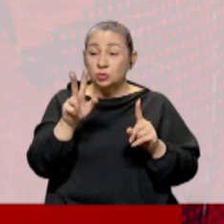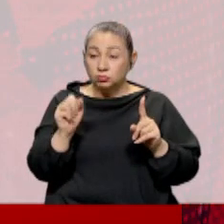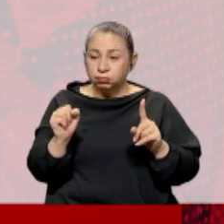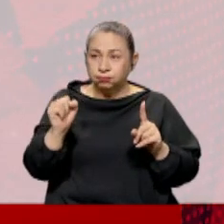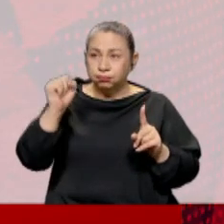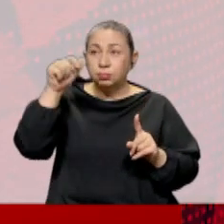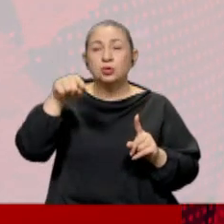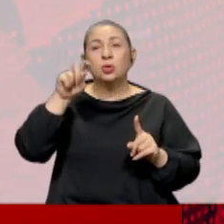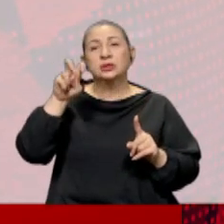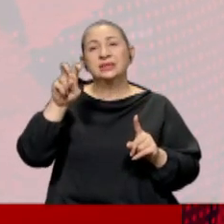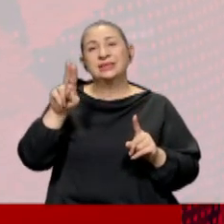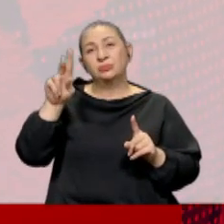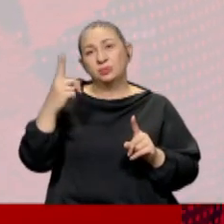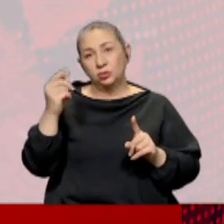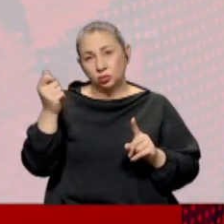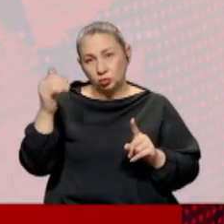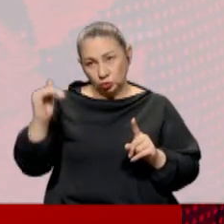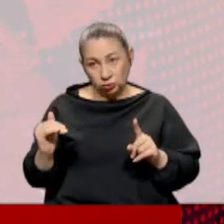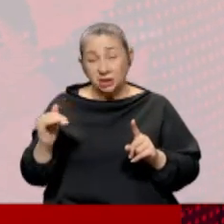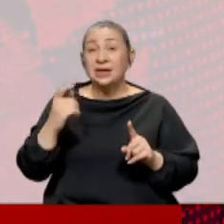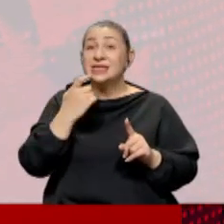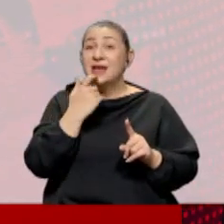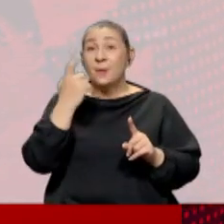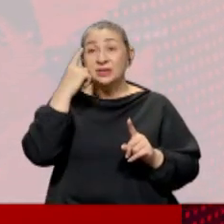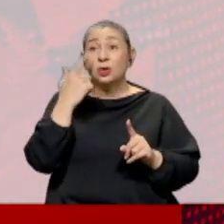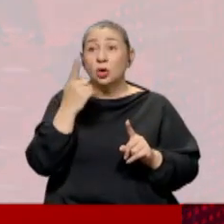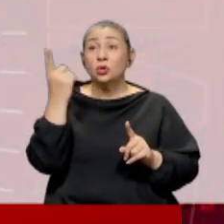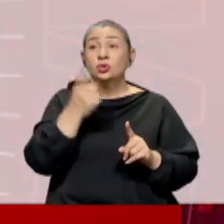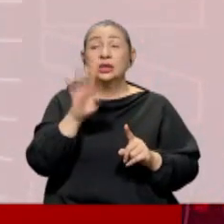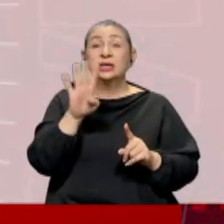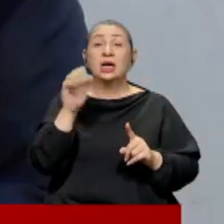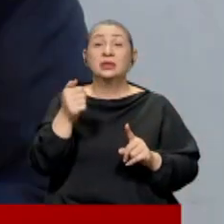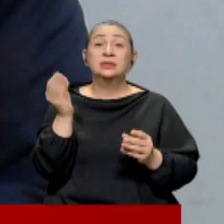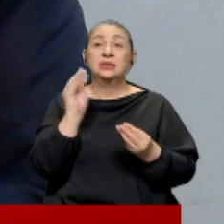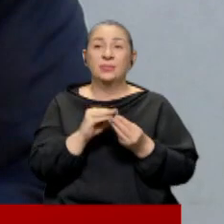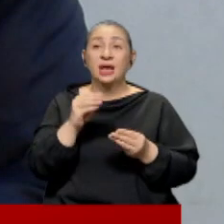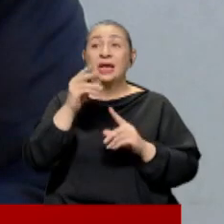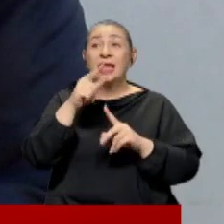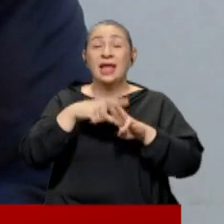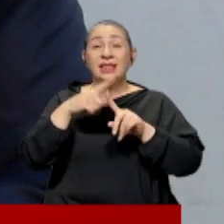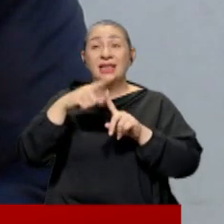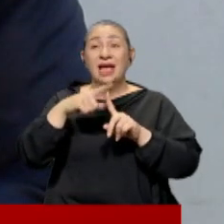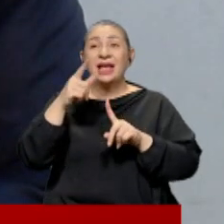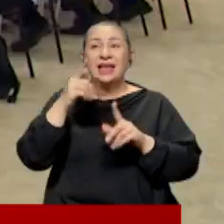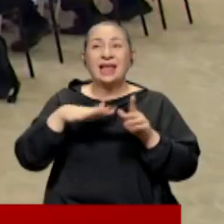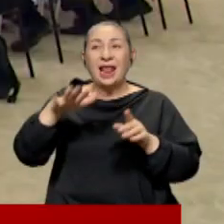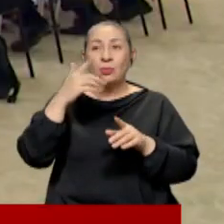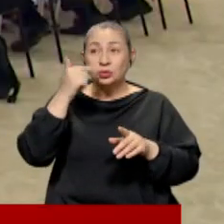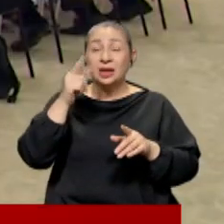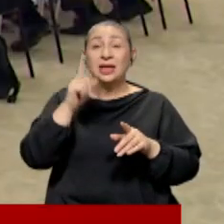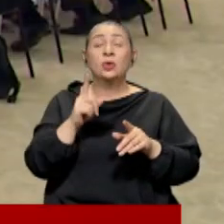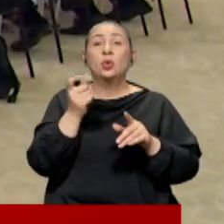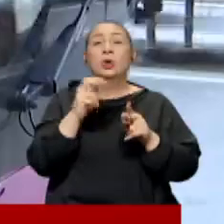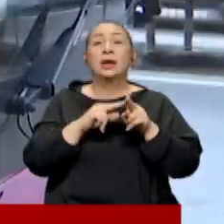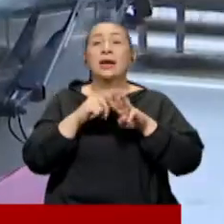dayandı, bugün 18 lira 71 kuruş. Yani sene başına göre %46 zamlı. İETT Genel Müdürü ilk UKOME